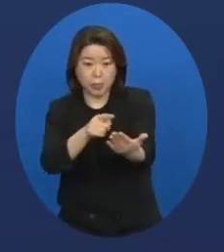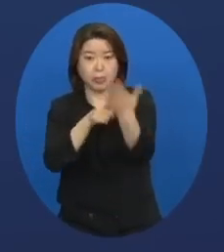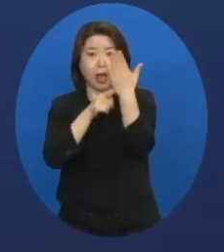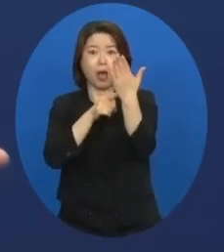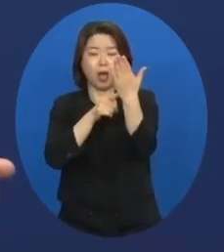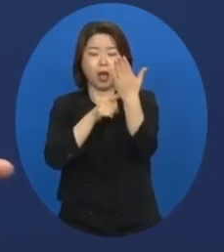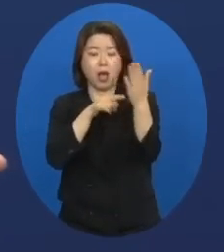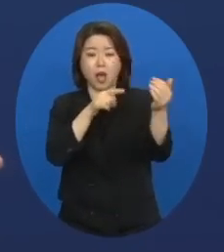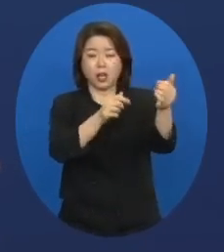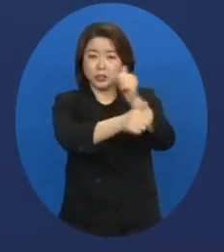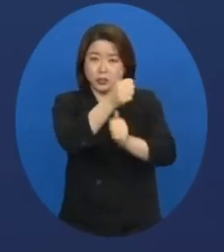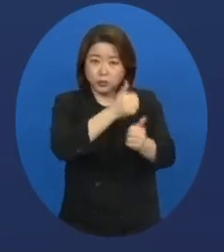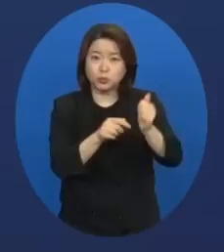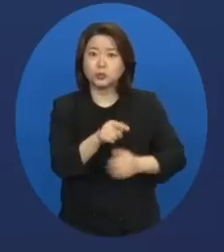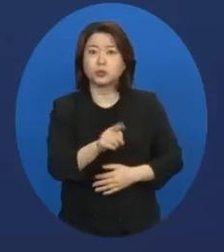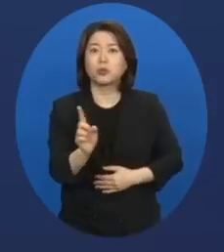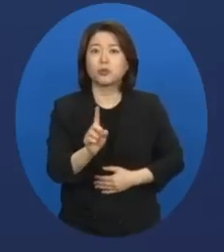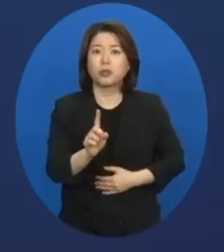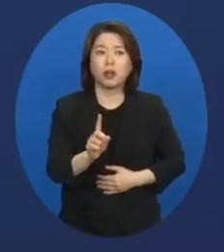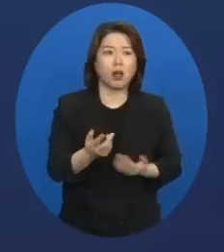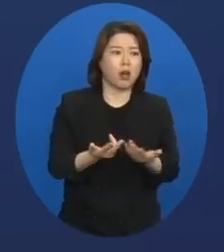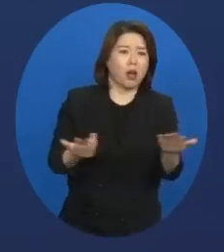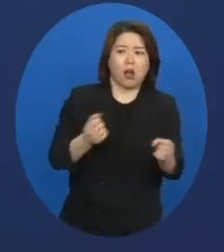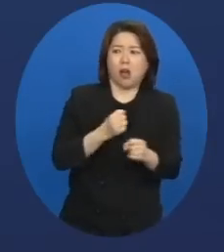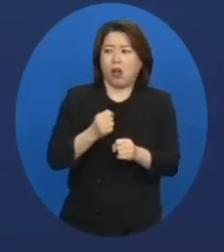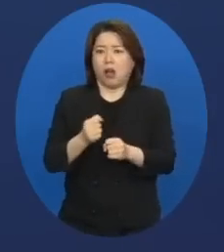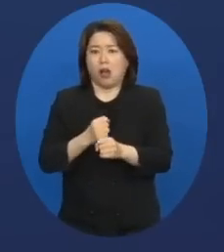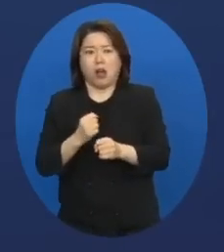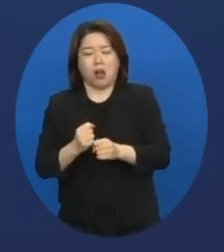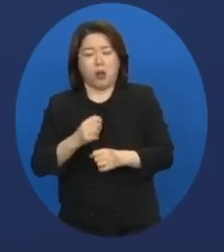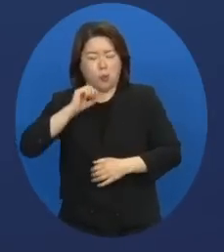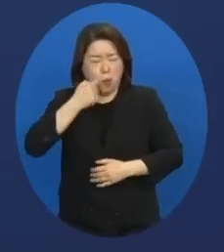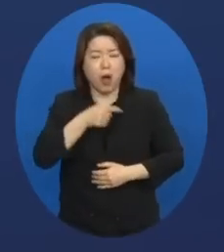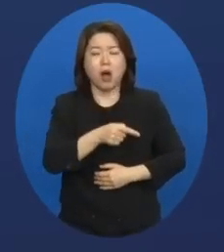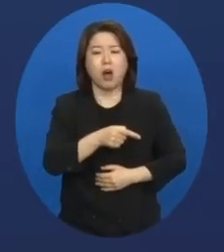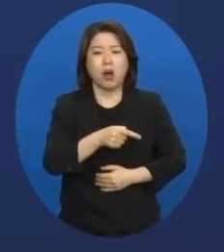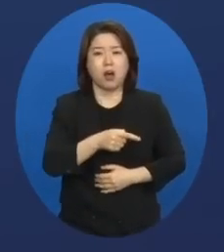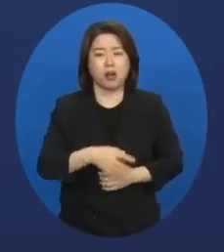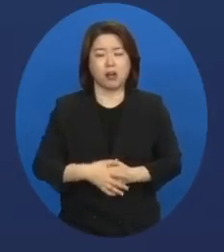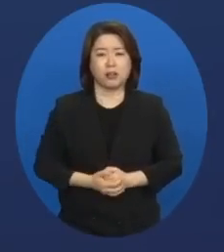그 후손들이 어쩔 줄 모르는 지경이 되지 않습니까?